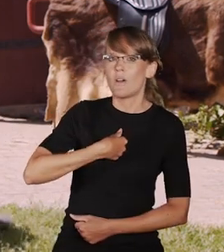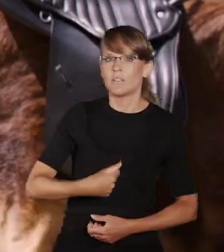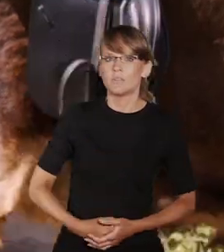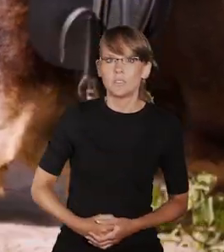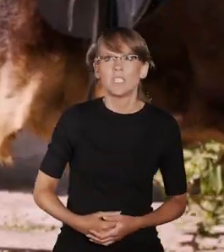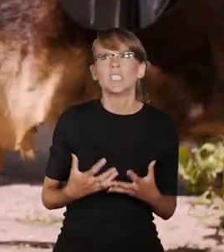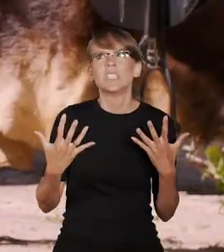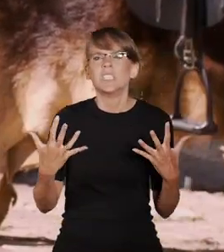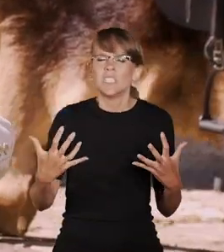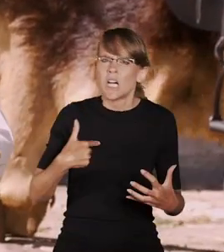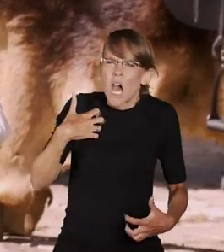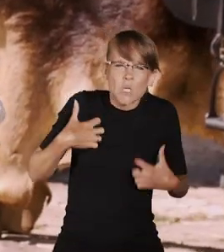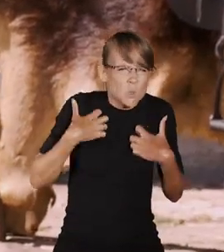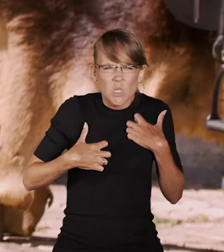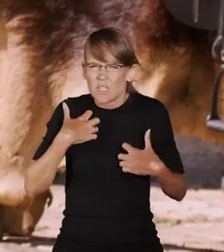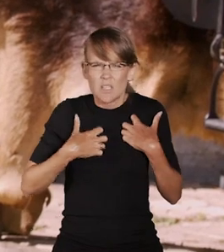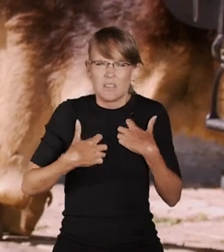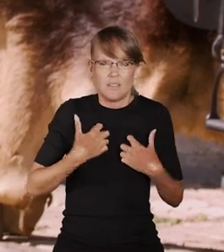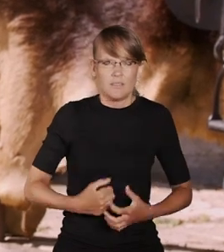Pan usiadł? Tak, usiadłem.